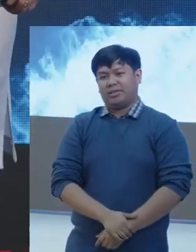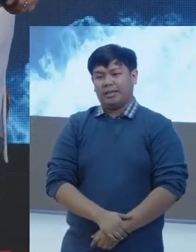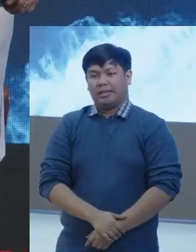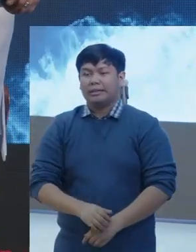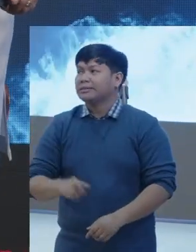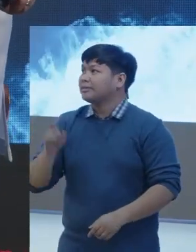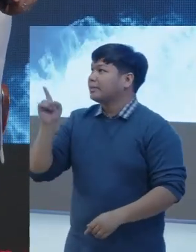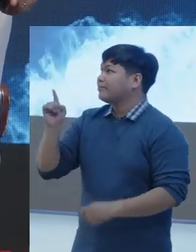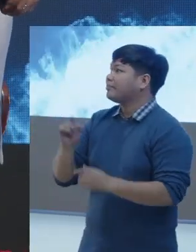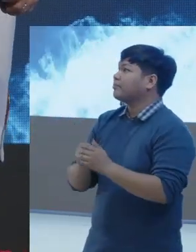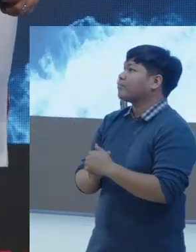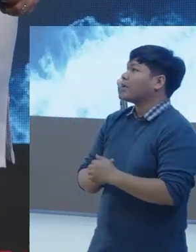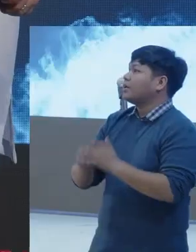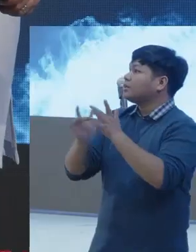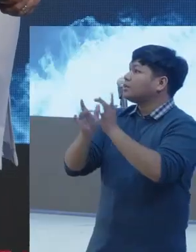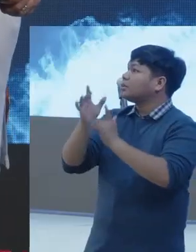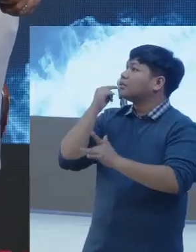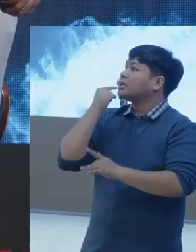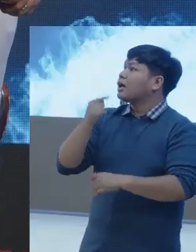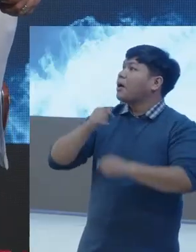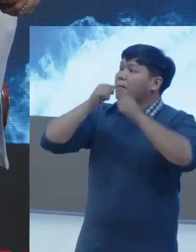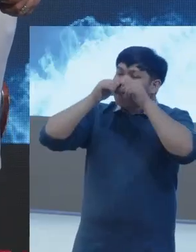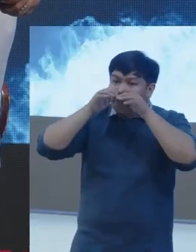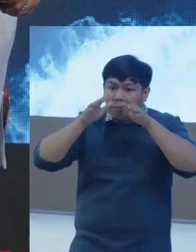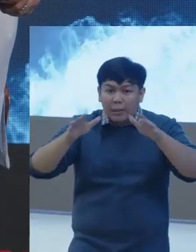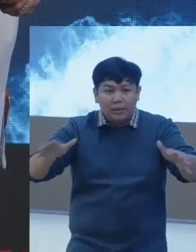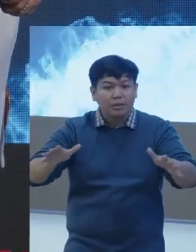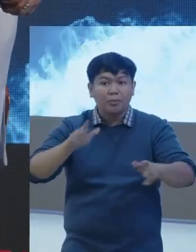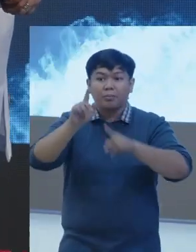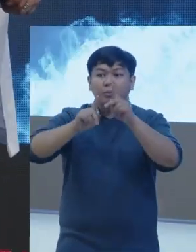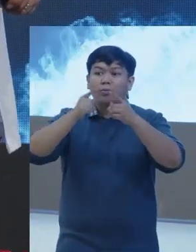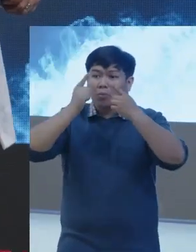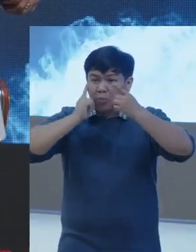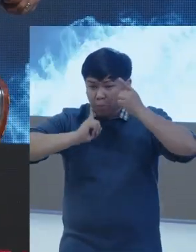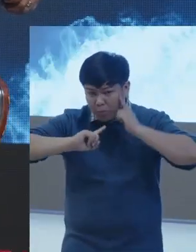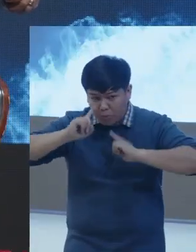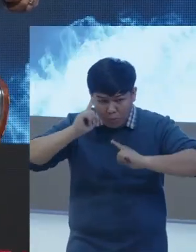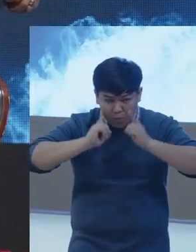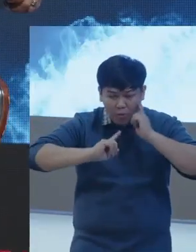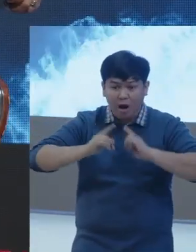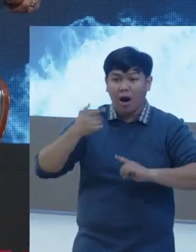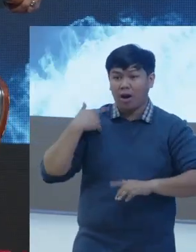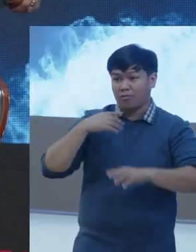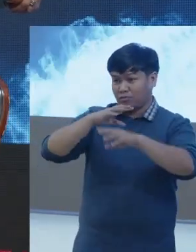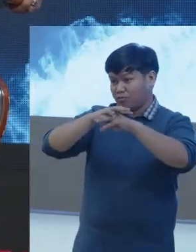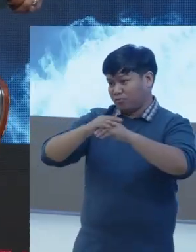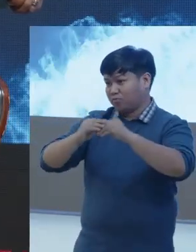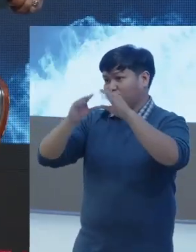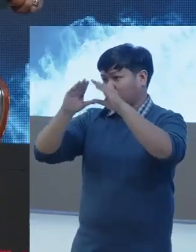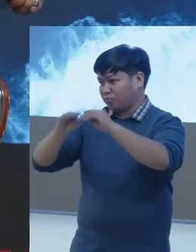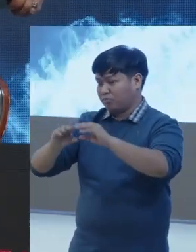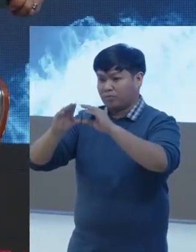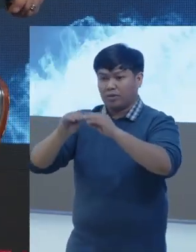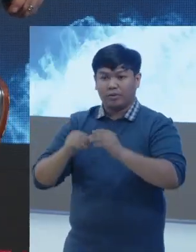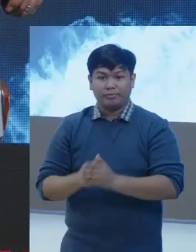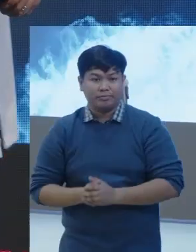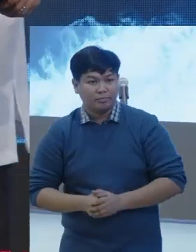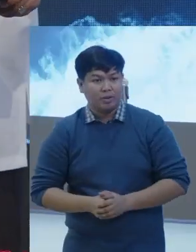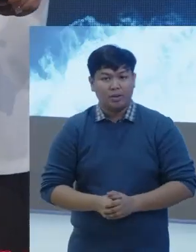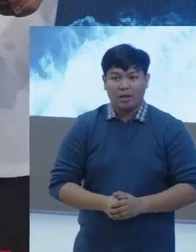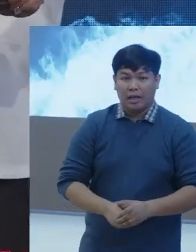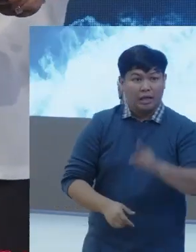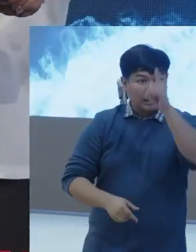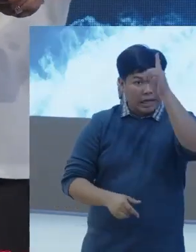mourn, for they shall be comforted. Akala ng iba naglalatag ng rules ang ating Panginoon.